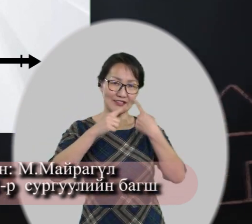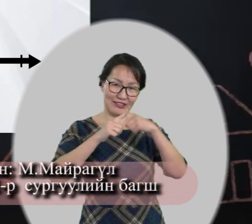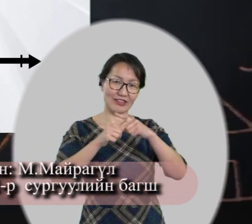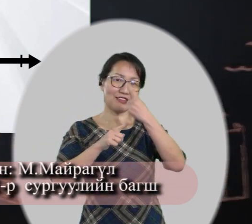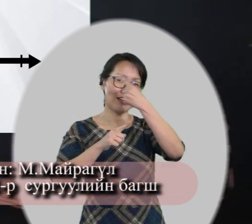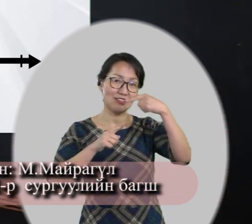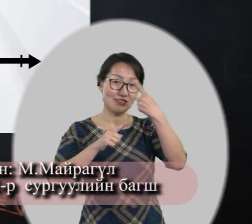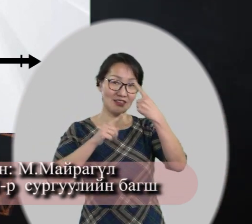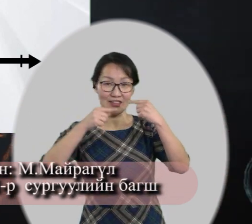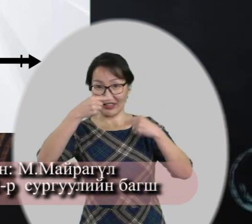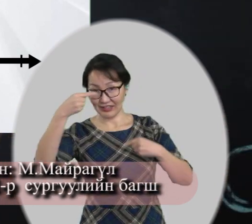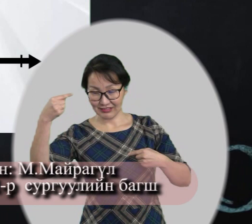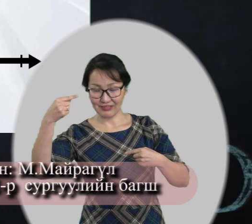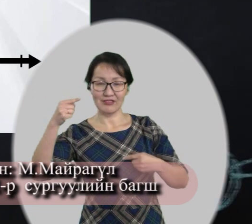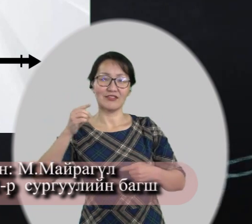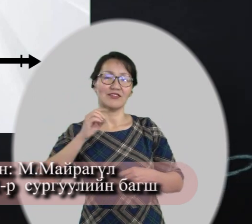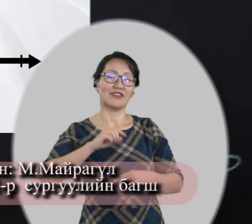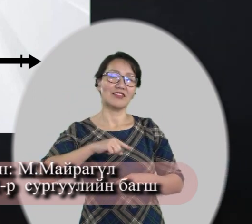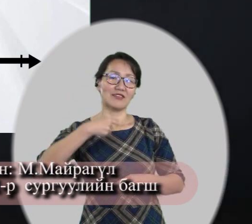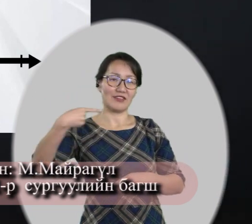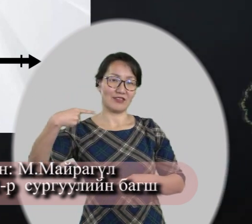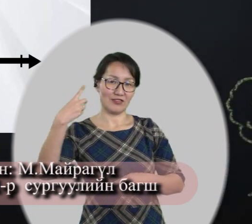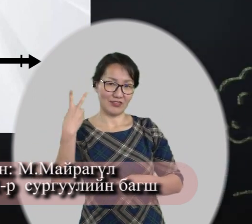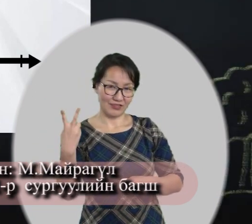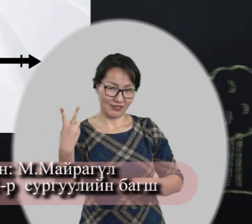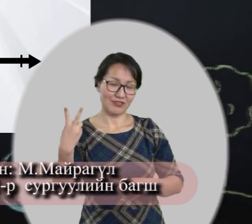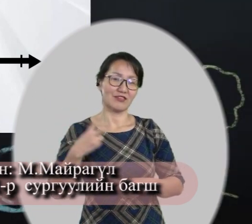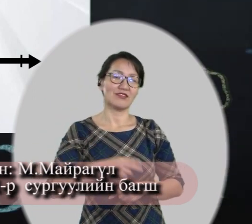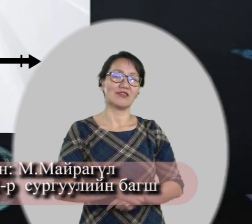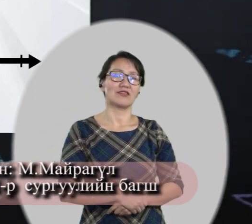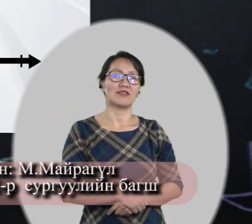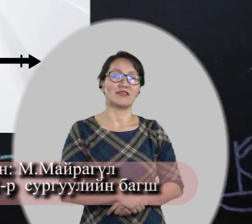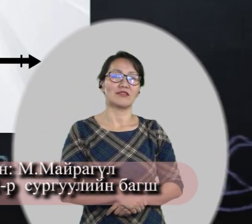бірден қайта бір-бірлік кеміді. Алу екі.